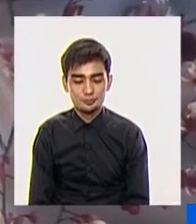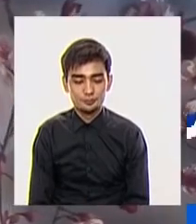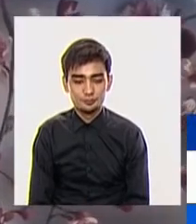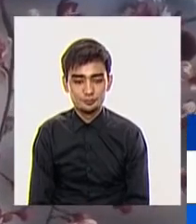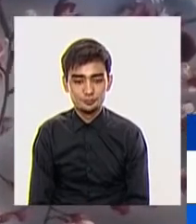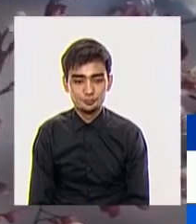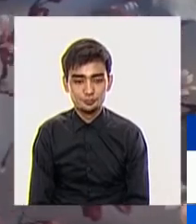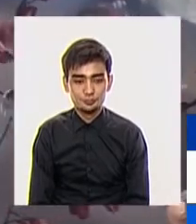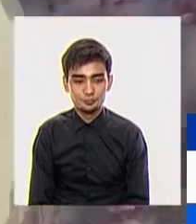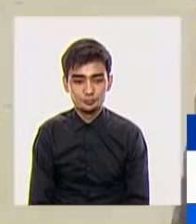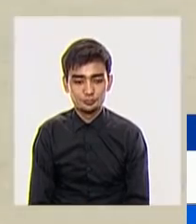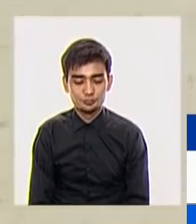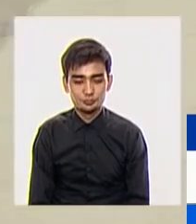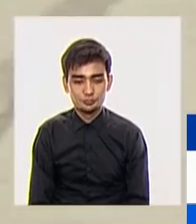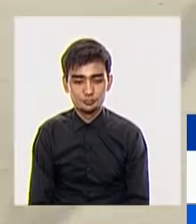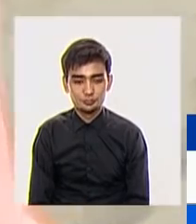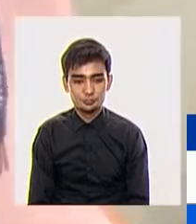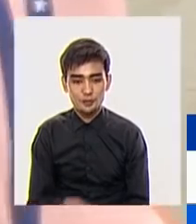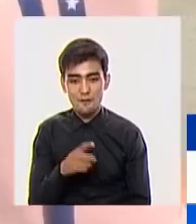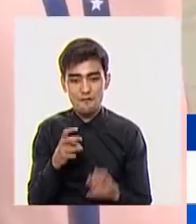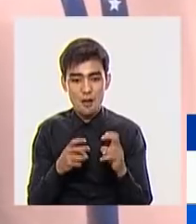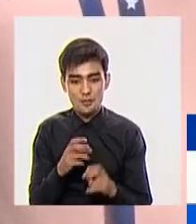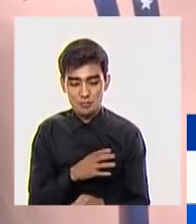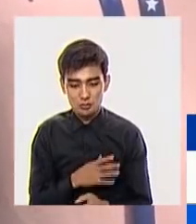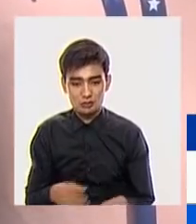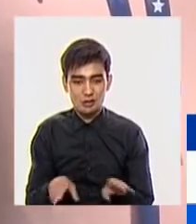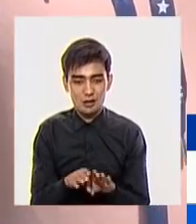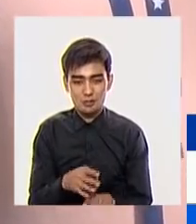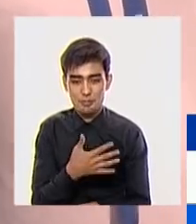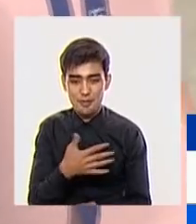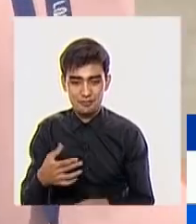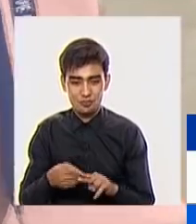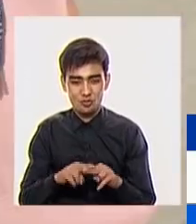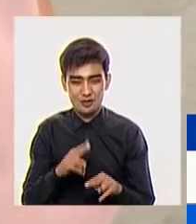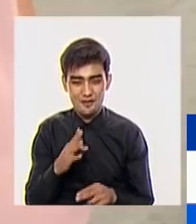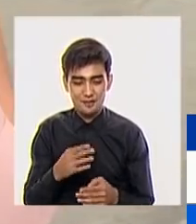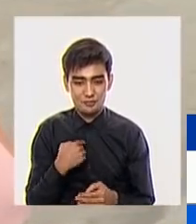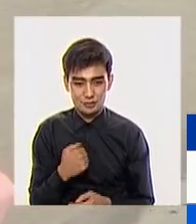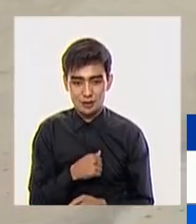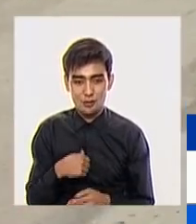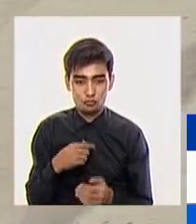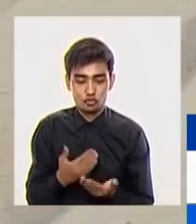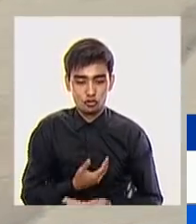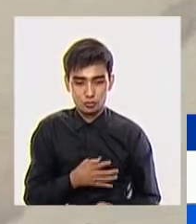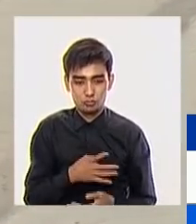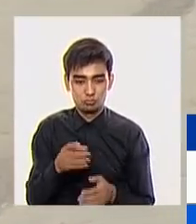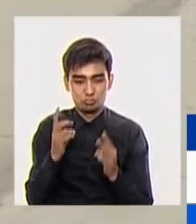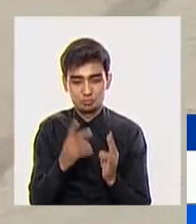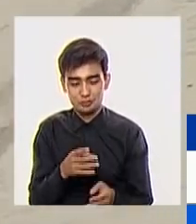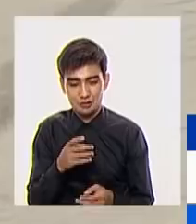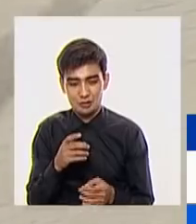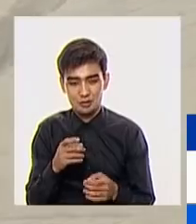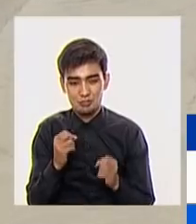Фабрика, здесь фабрика была, ее закрыли. А пятиэтажки брошены, вот я лично там жила. Отопления не